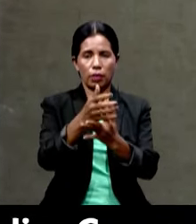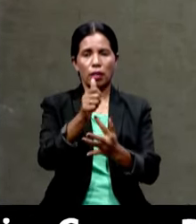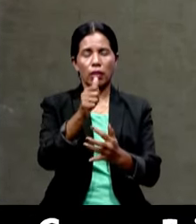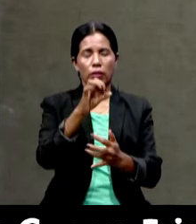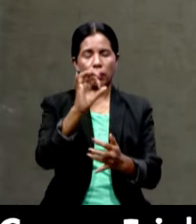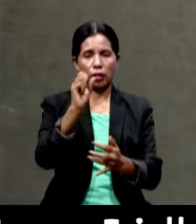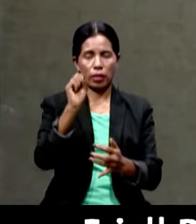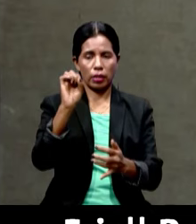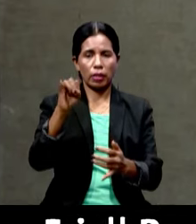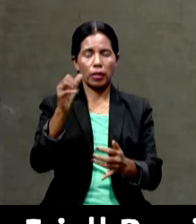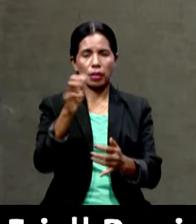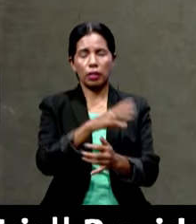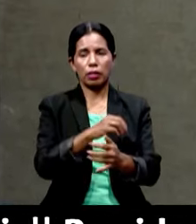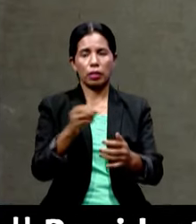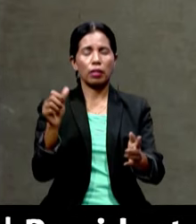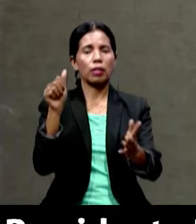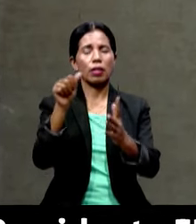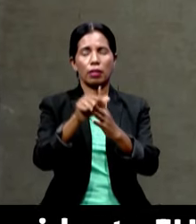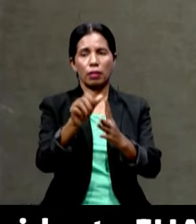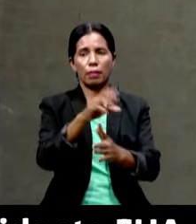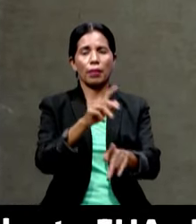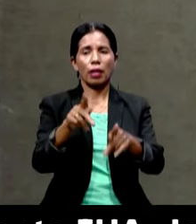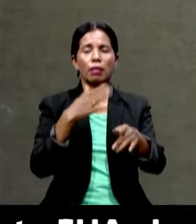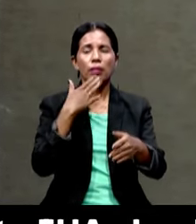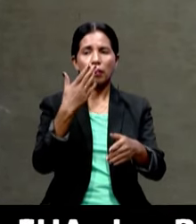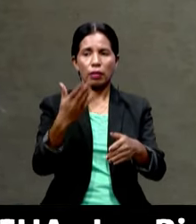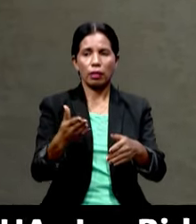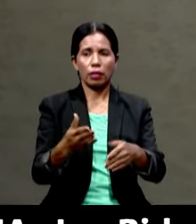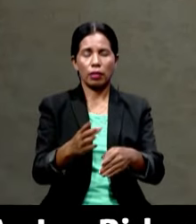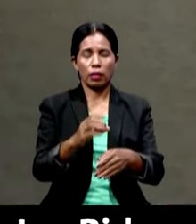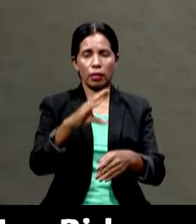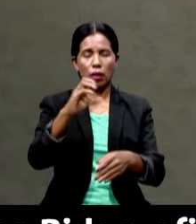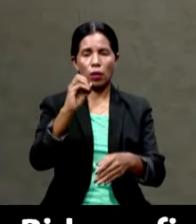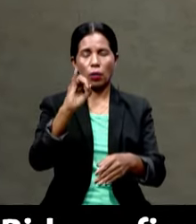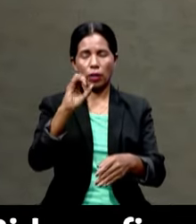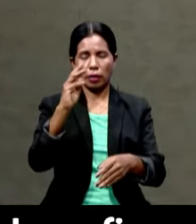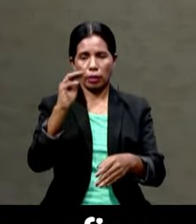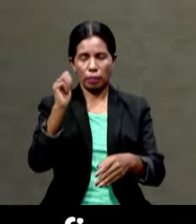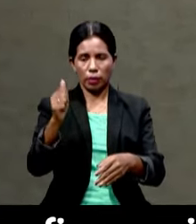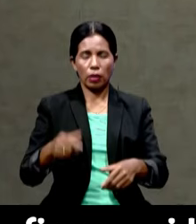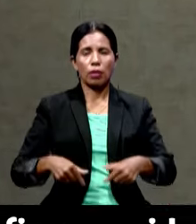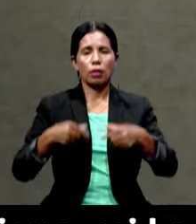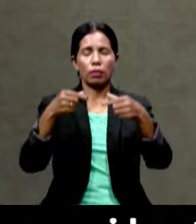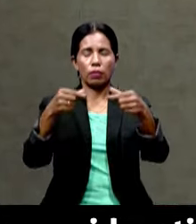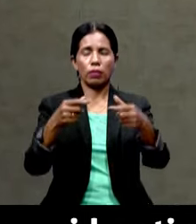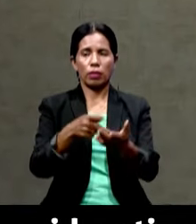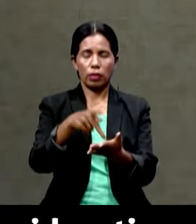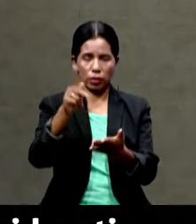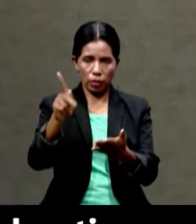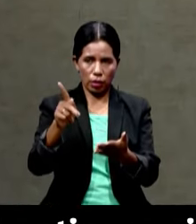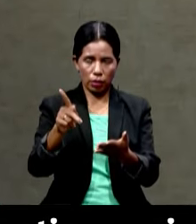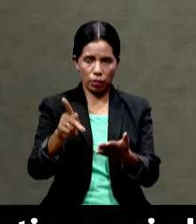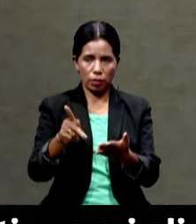kar ini tiba sansang anu bisa tiba ya mabul yang kata sansang de koin kon prega koin bang nia kar ke